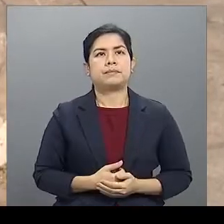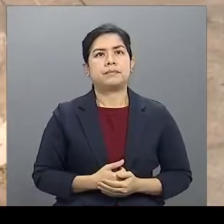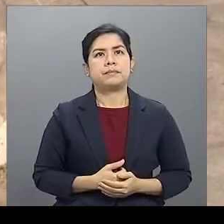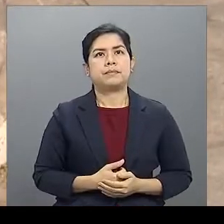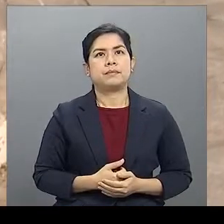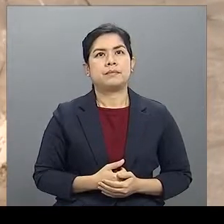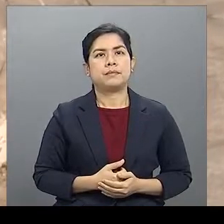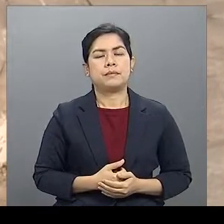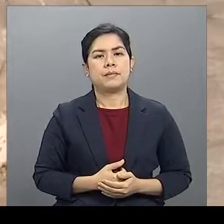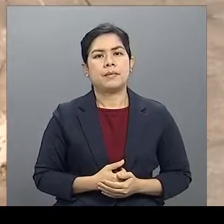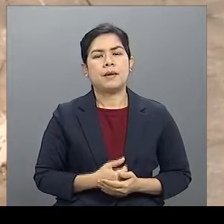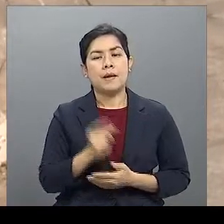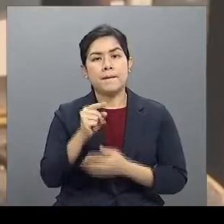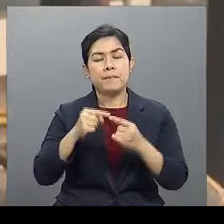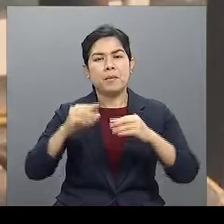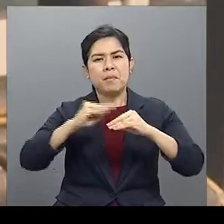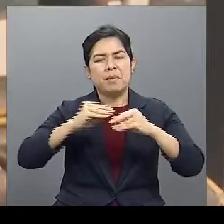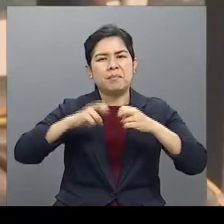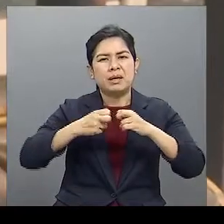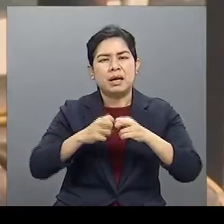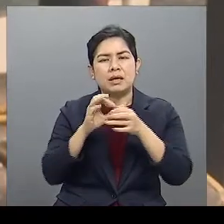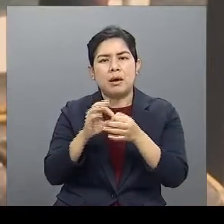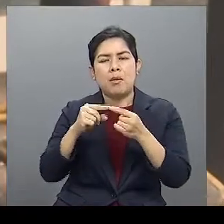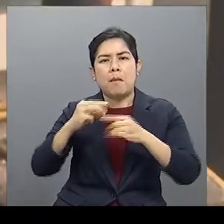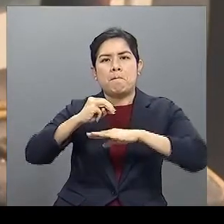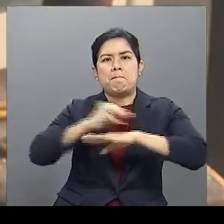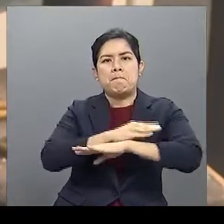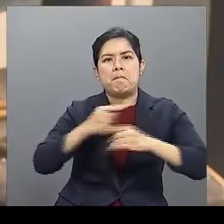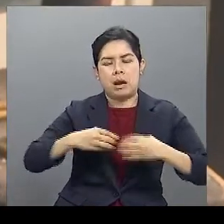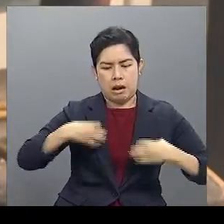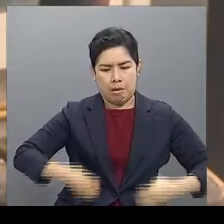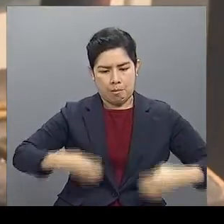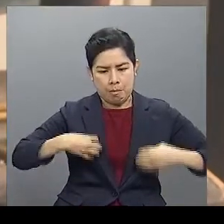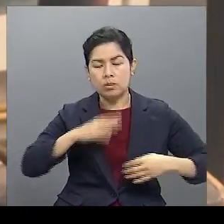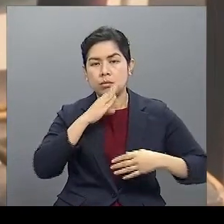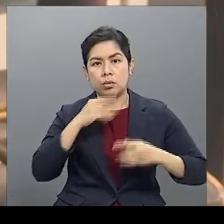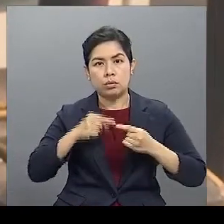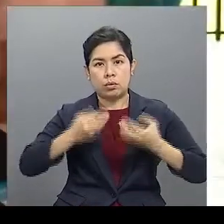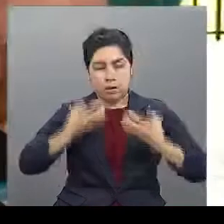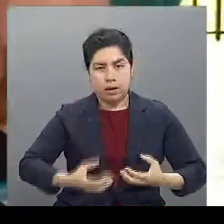ากนั้นยังเพิ่มโอกาสเกิดมะเร็งปอดหากได้รับในปริมาณมากและยาวนาน